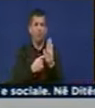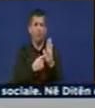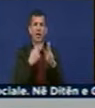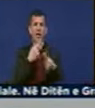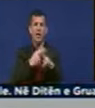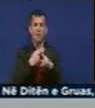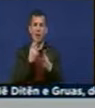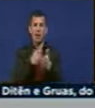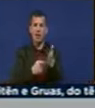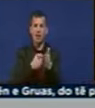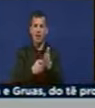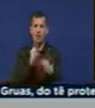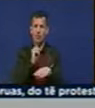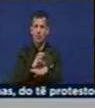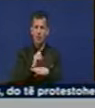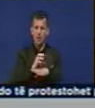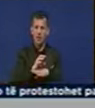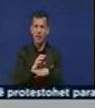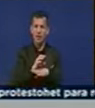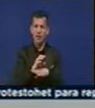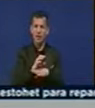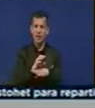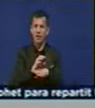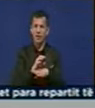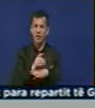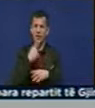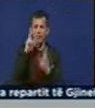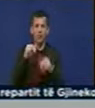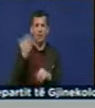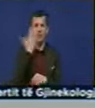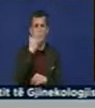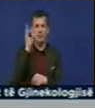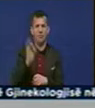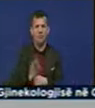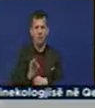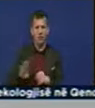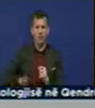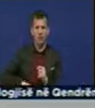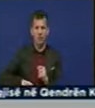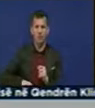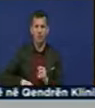për antarët këshillave bashkiake të jenë 50% gra. Është një